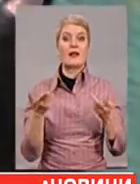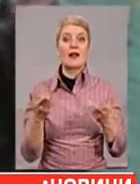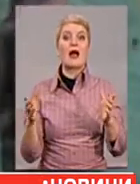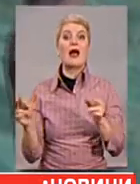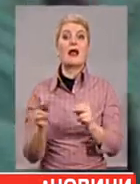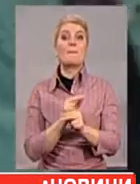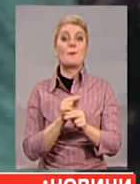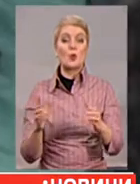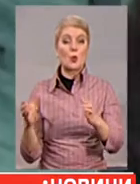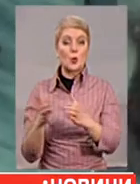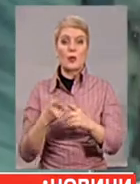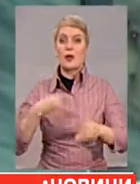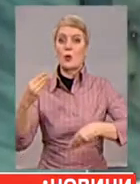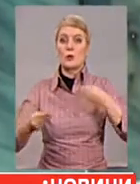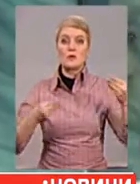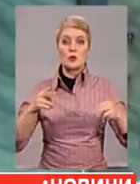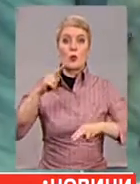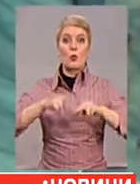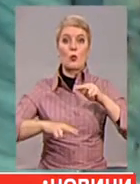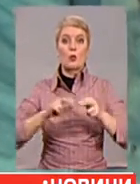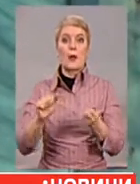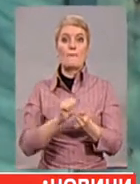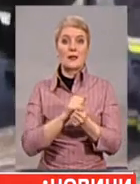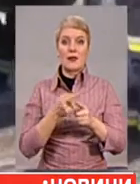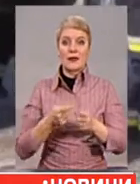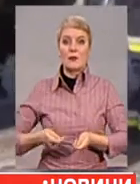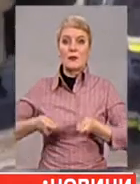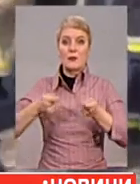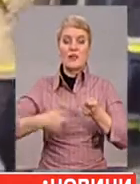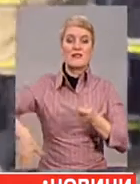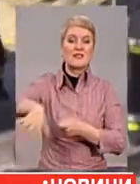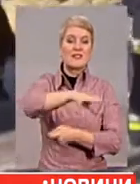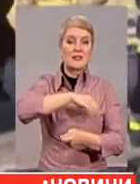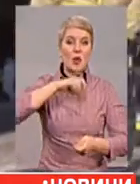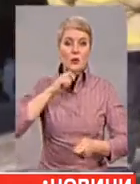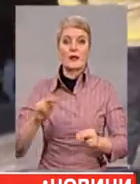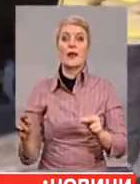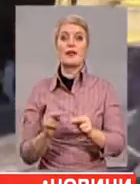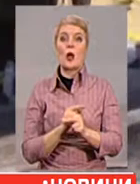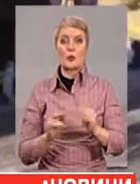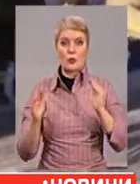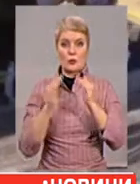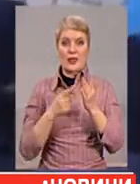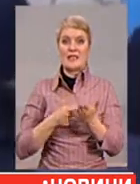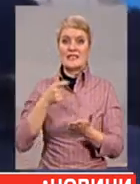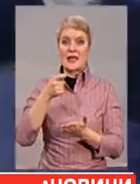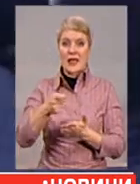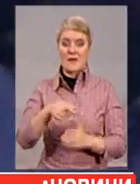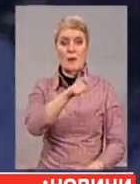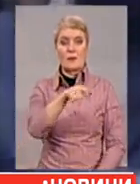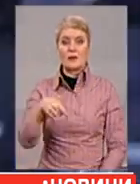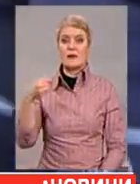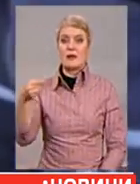Вони розвозять будматеріали, що прибувають з усієї України, та лагодять будинки. Свої заяви мешканці подавали міській владі,